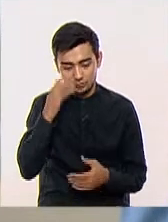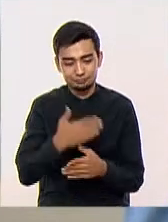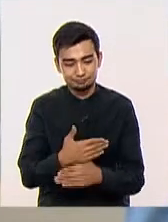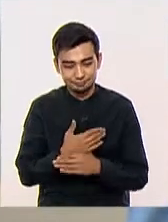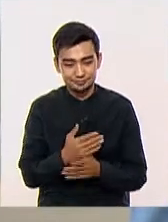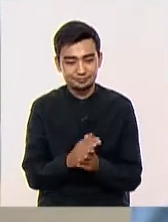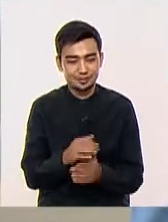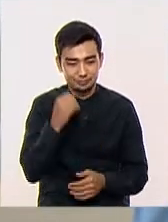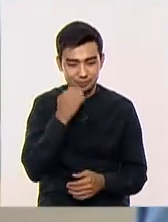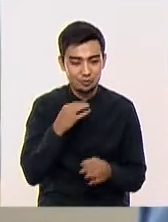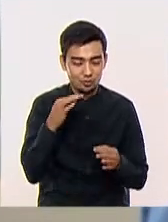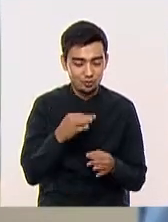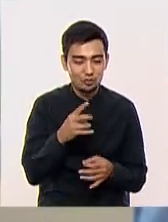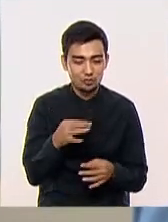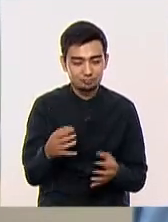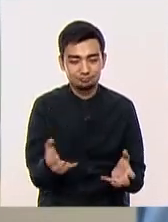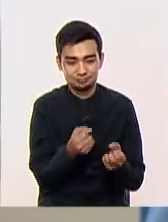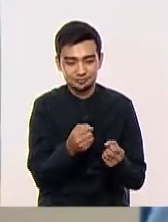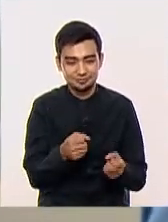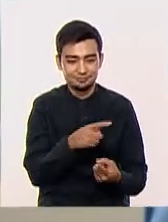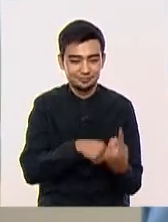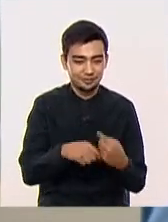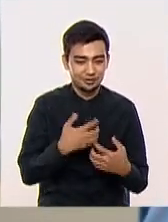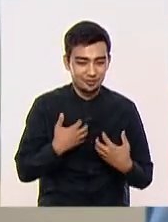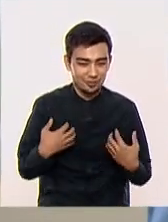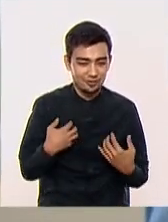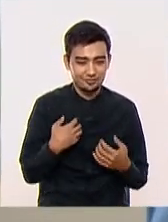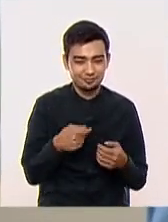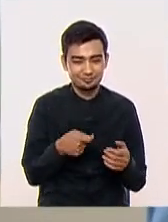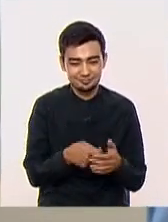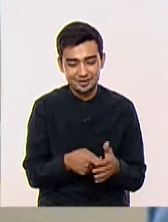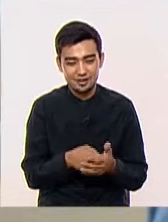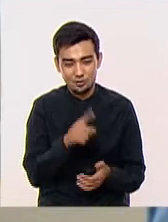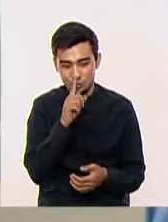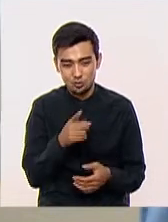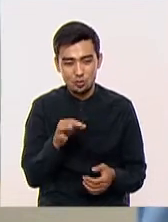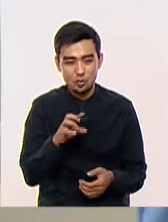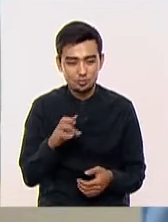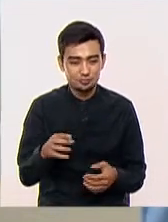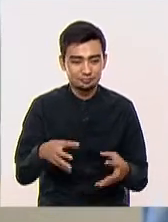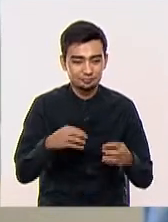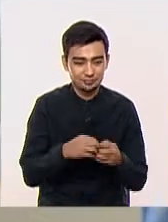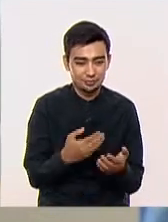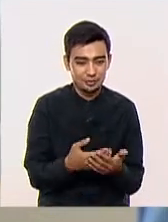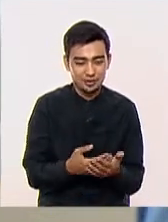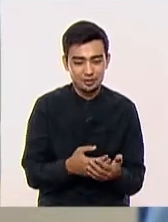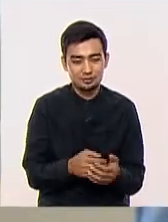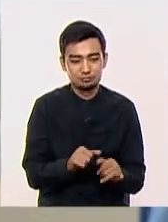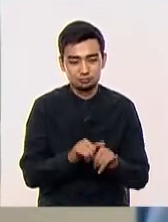Благодаря государственной поддержке налажены темпы развития животноводства. Ежегодно объем производимой продукции увеличивается